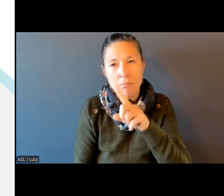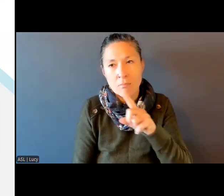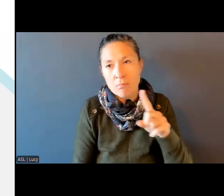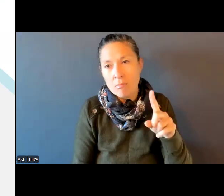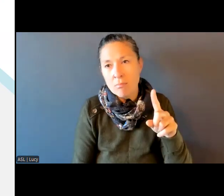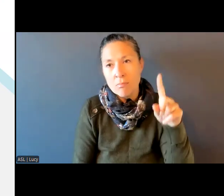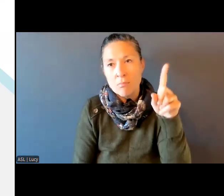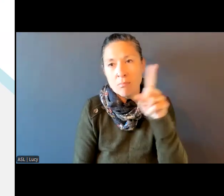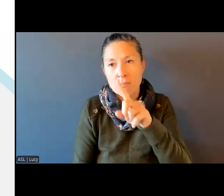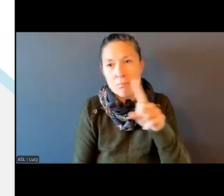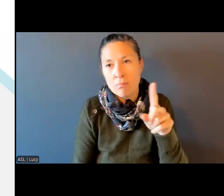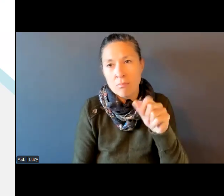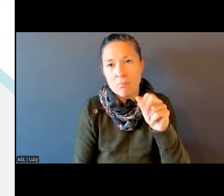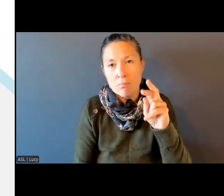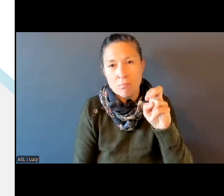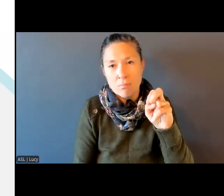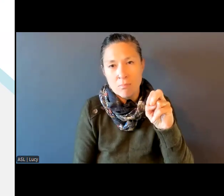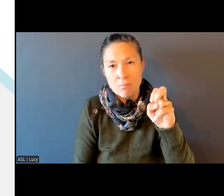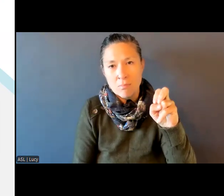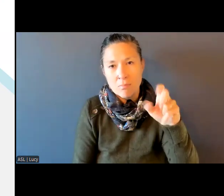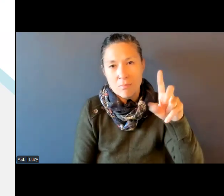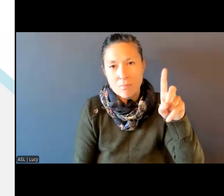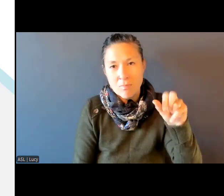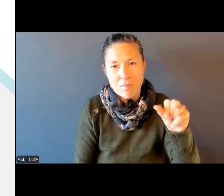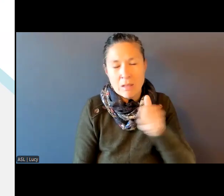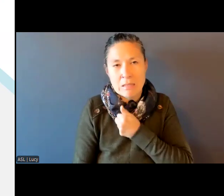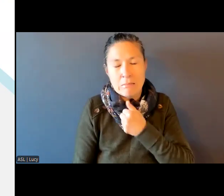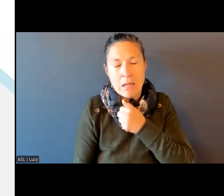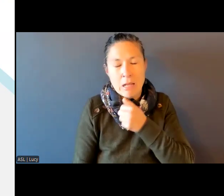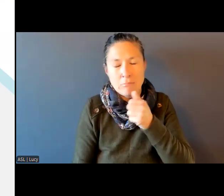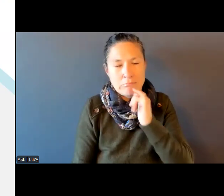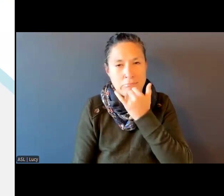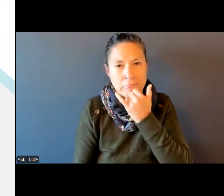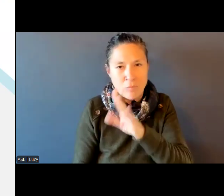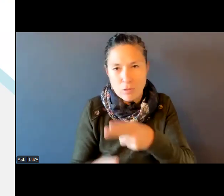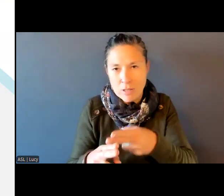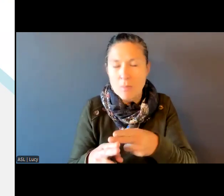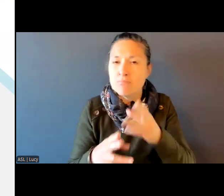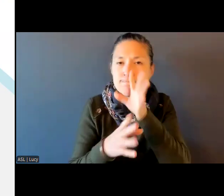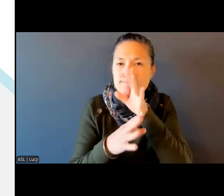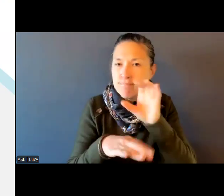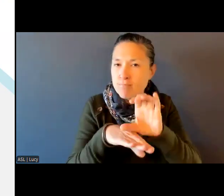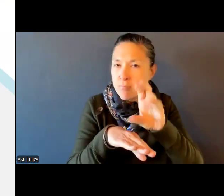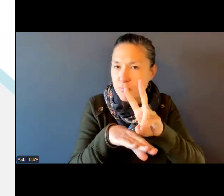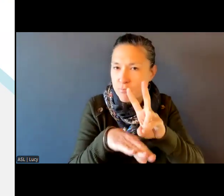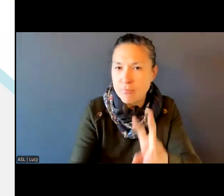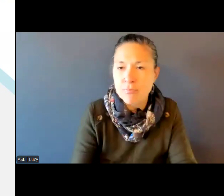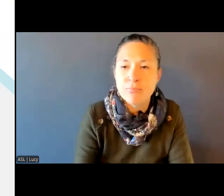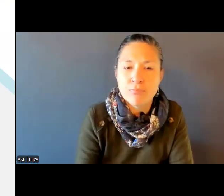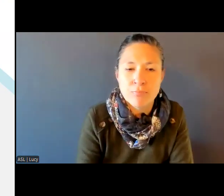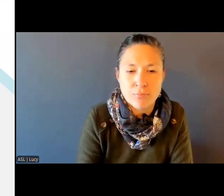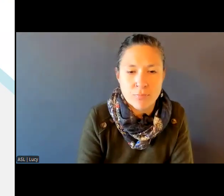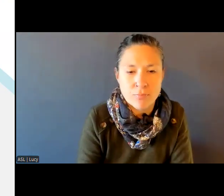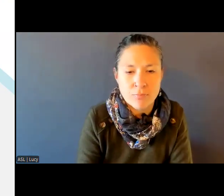Zanelda, I'm so sorry. Could you please say that for Cape Verdean Creole? Sure. Assim, boa noite, Verônica Salino,